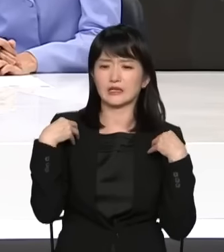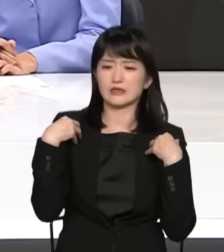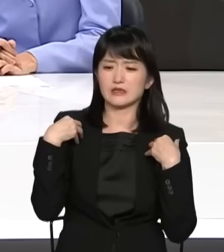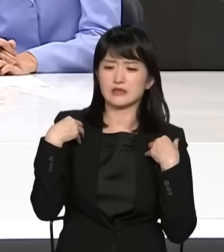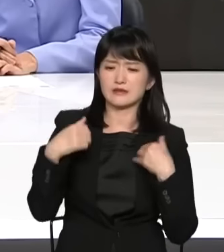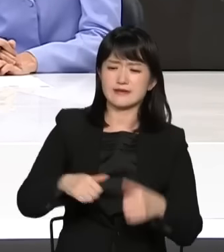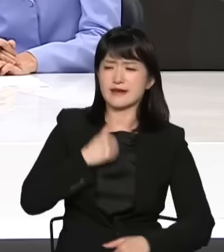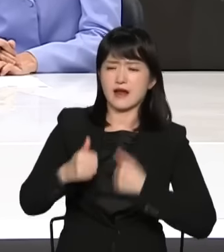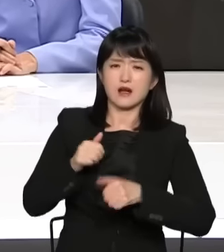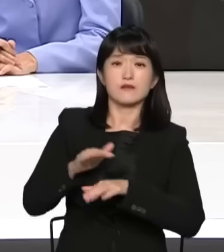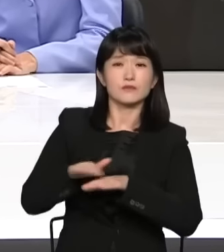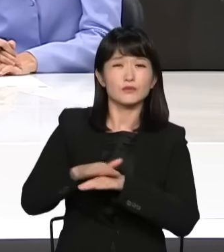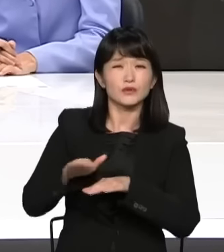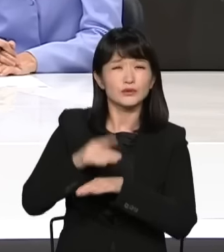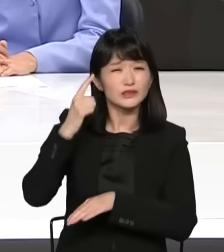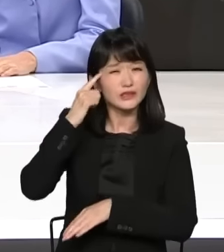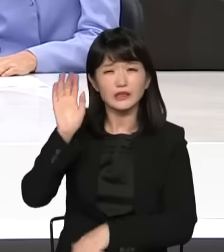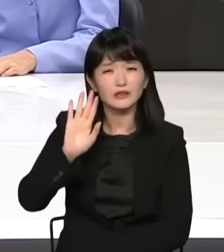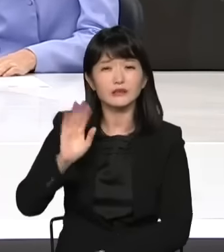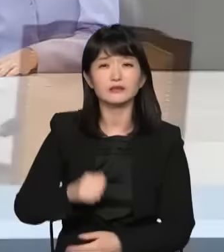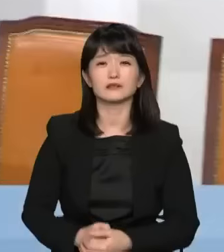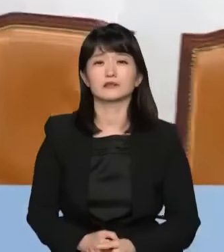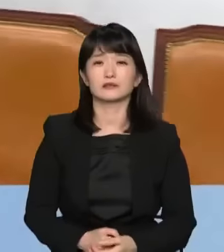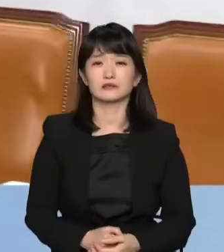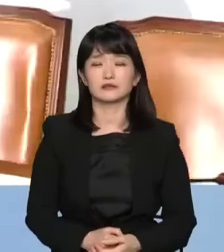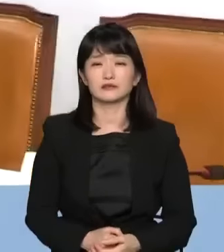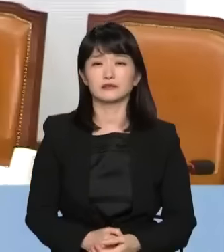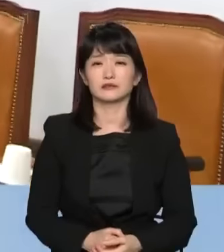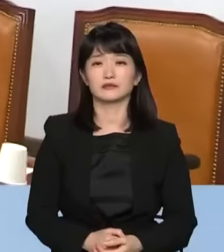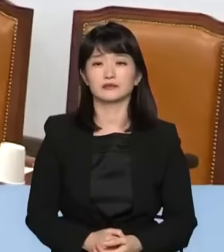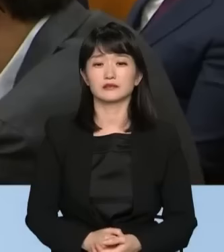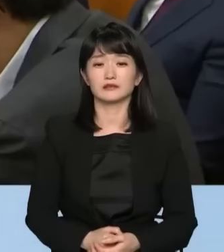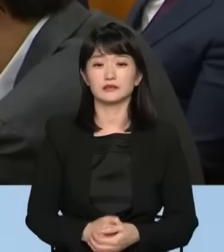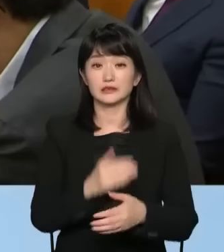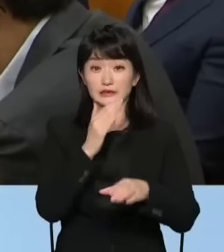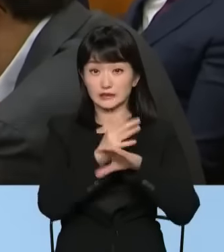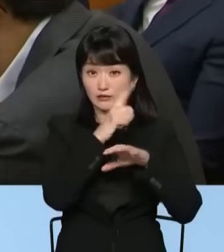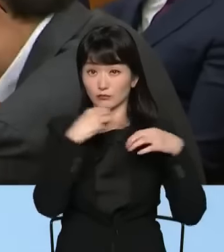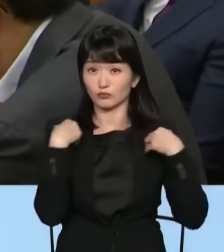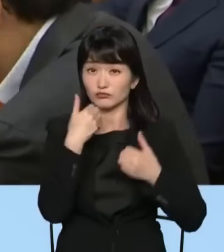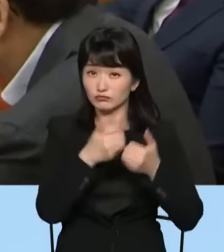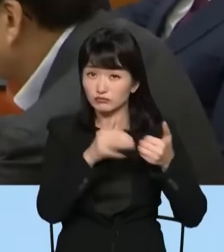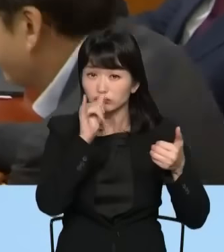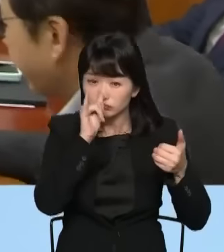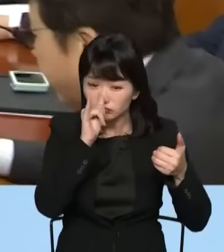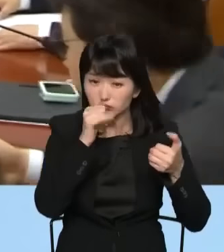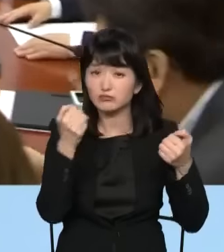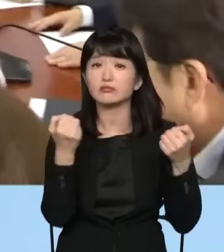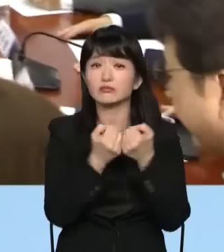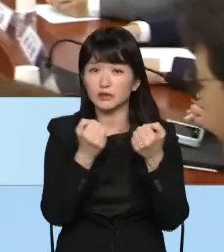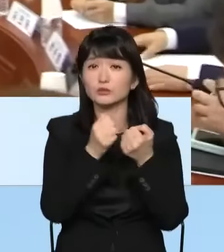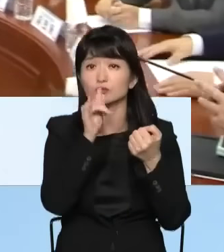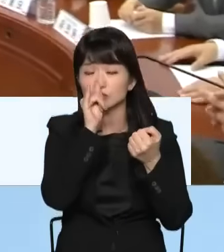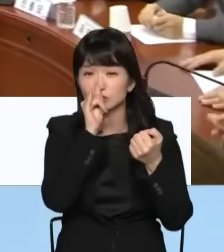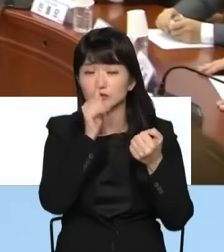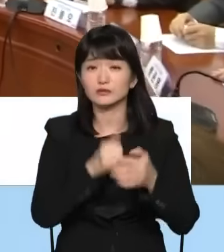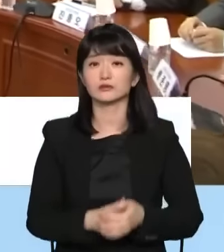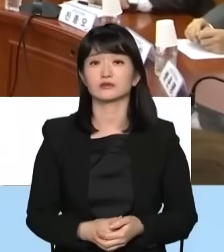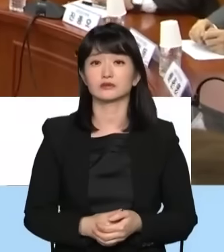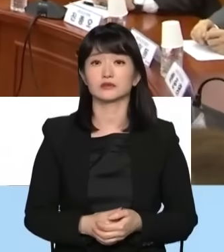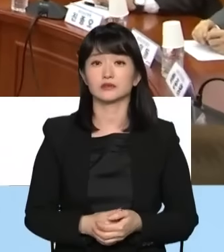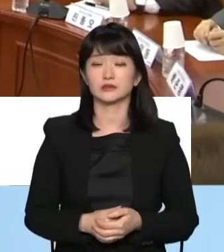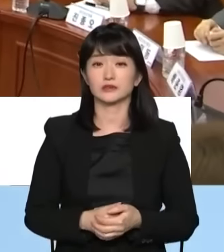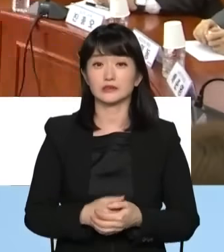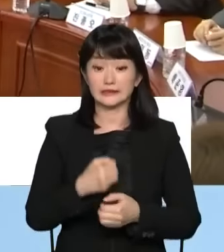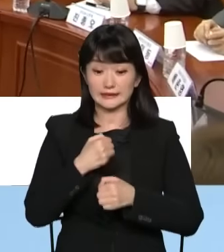대상이라고 생각할 거라고 생각하지 않습니다 예 그렇기 때문에 당정 갈등이 있을 수도 있고 싸울 수 있더라도 그 지킬 수 있는